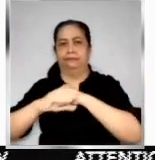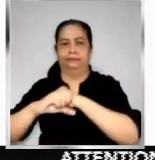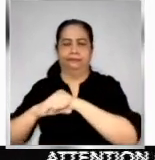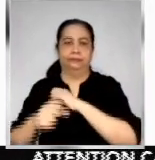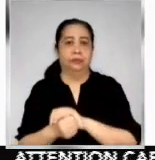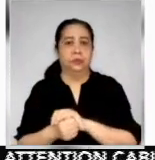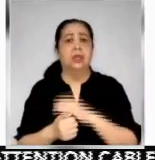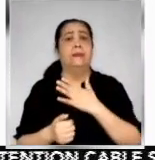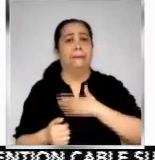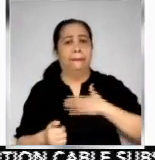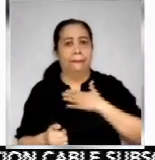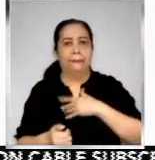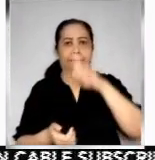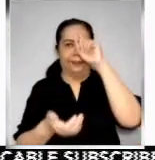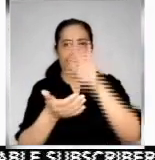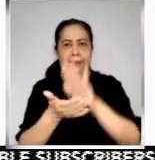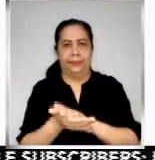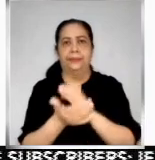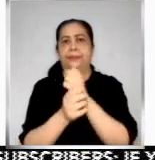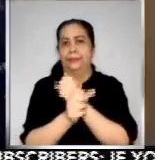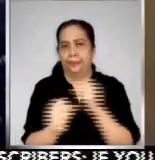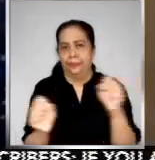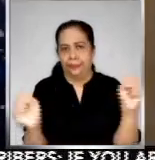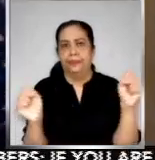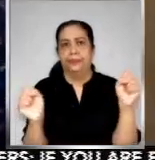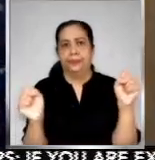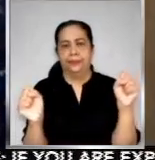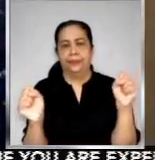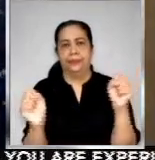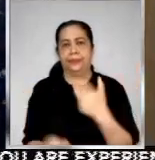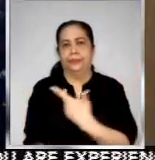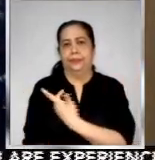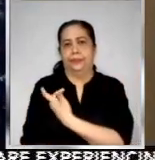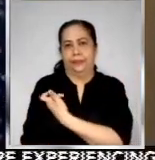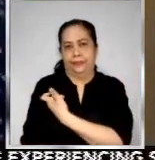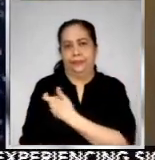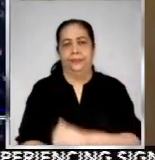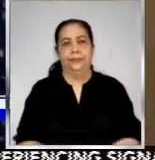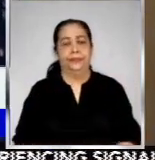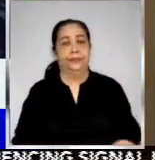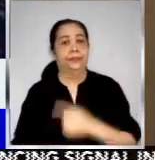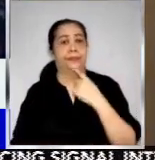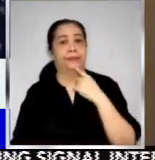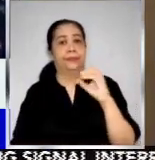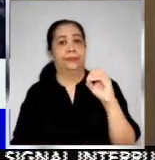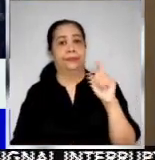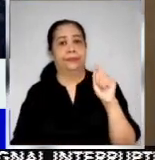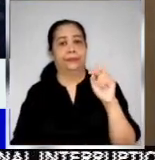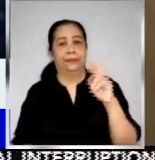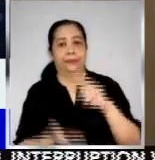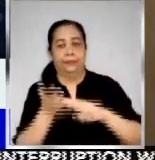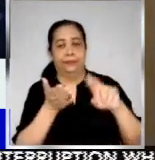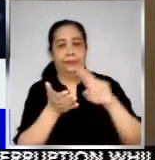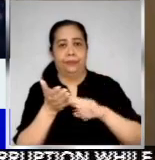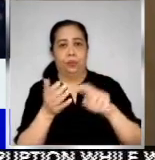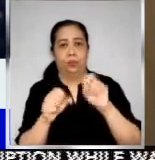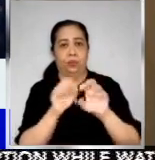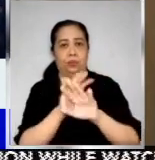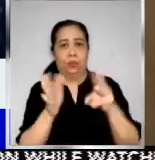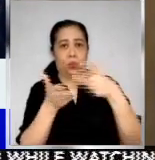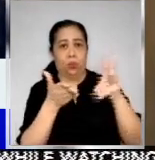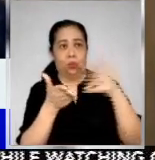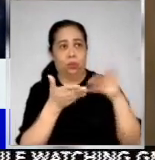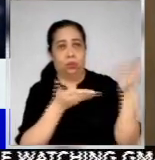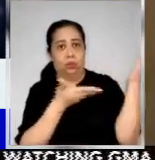sa kaligtasan at ng bakunang. Ayon sa OCTA Research, para walang masayang sa inorder na bakuna ng